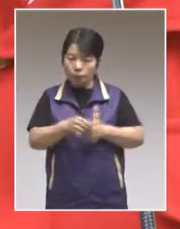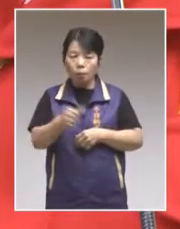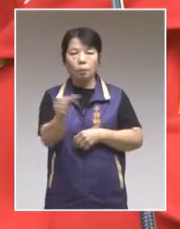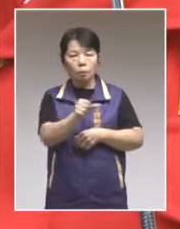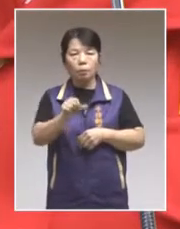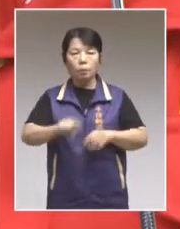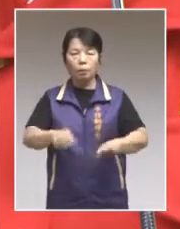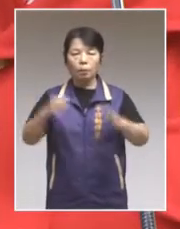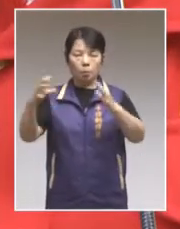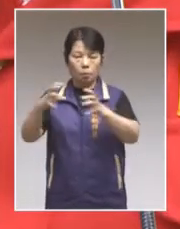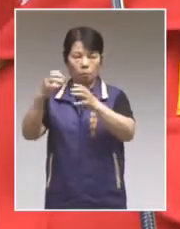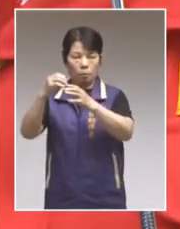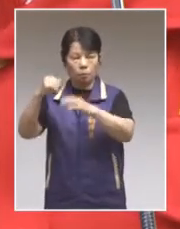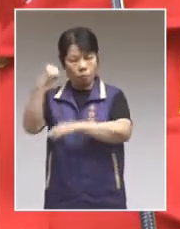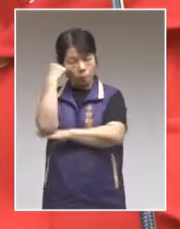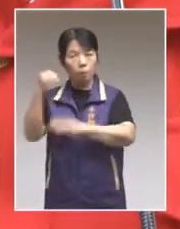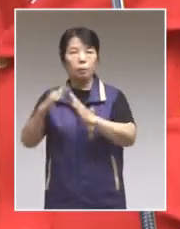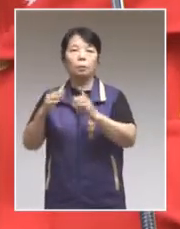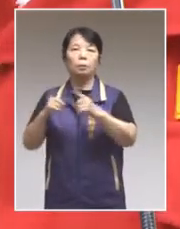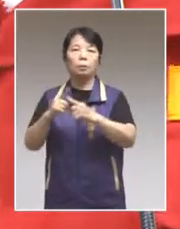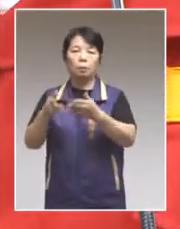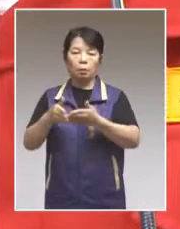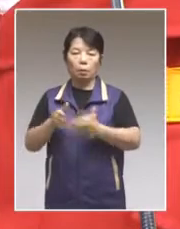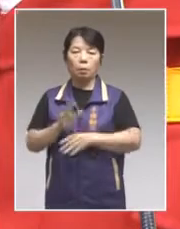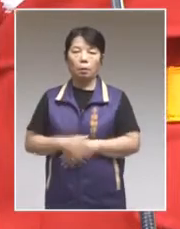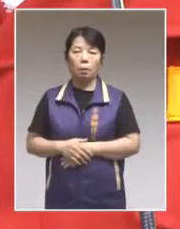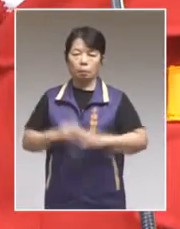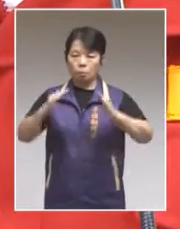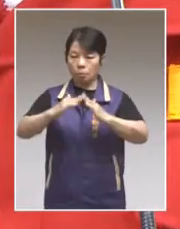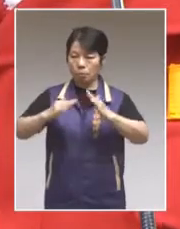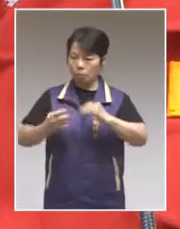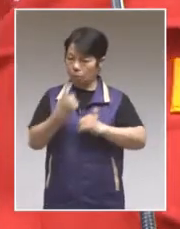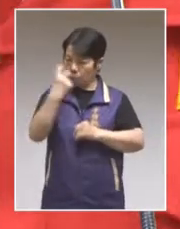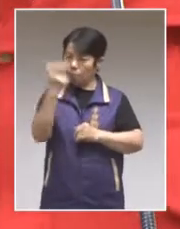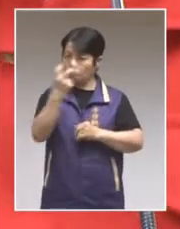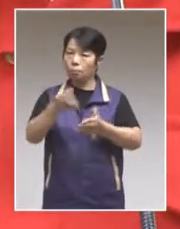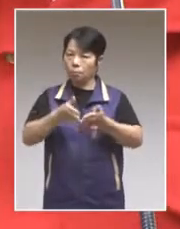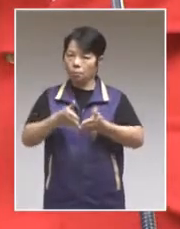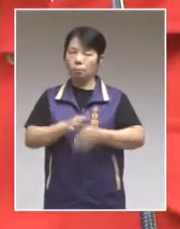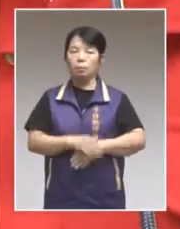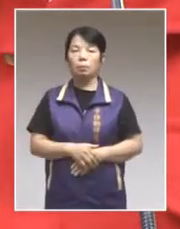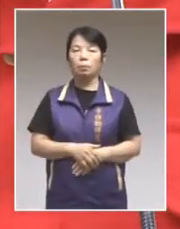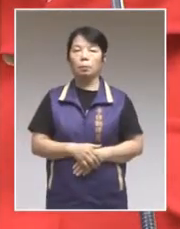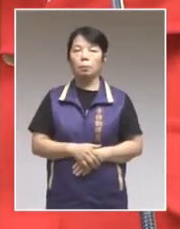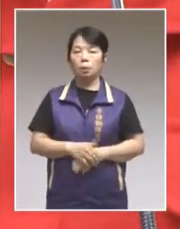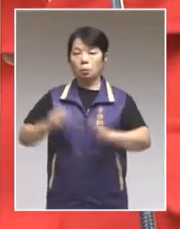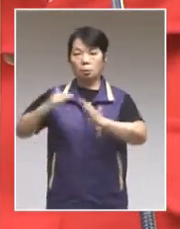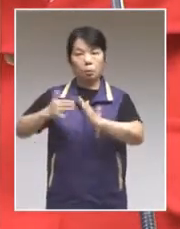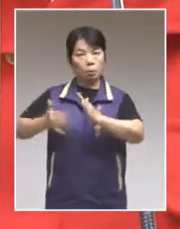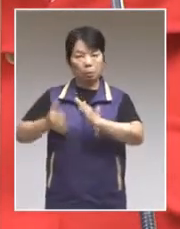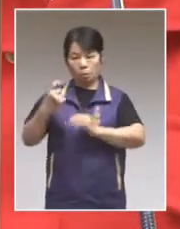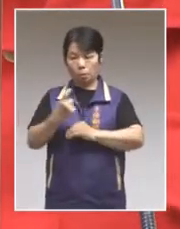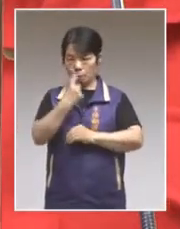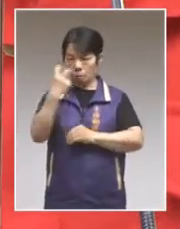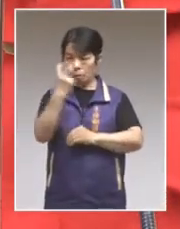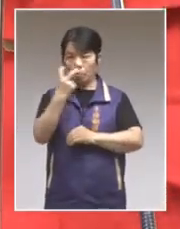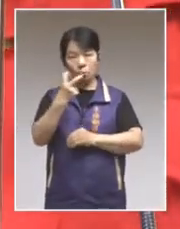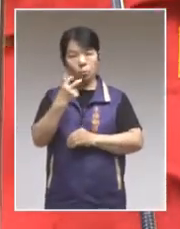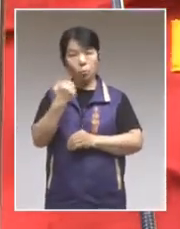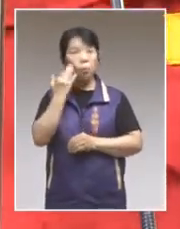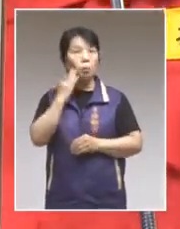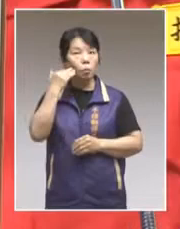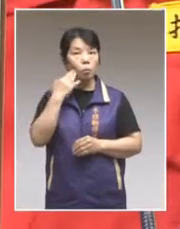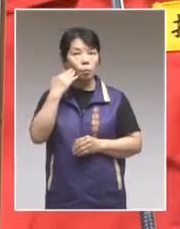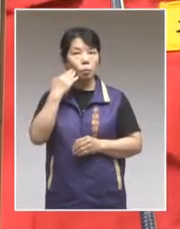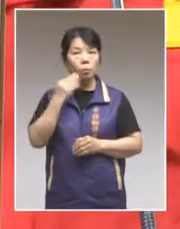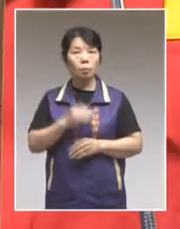的家人就务必要进行居家快筛，好，那居家快筛，假如啊这